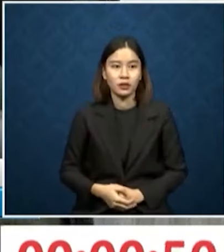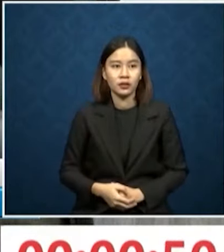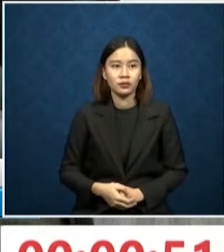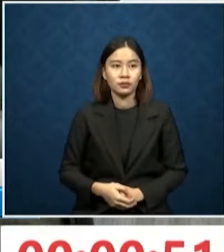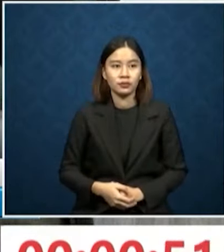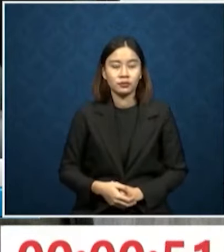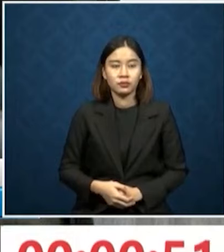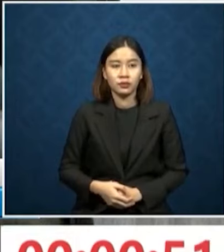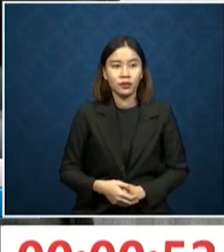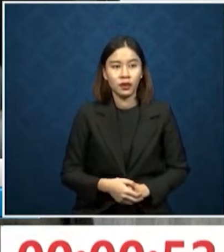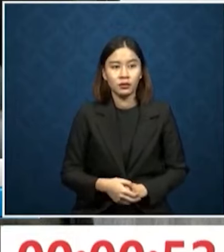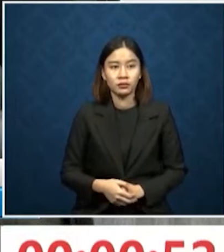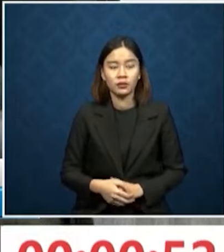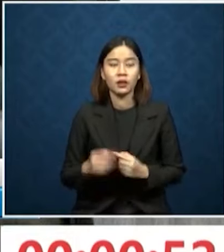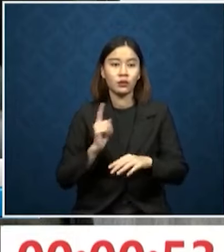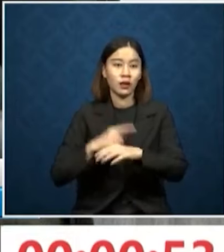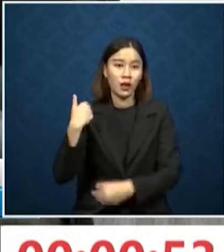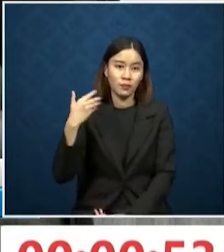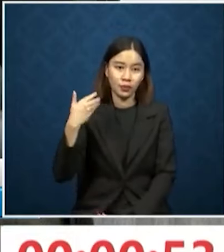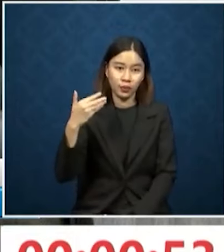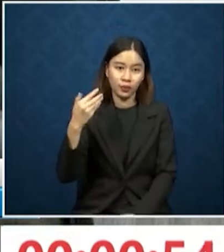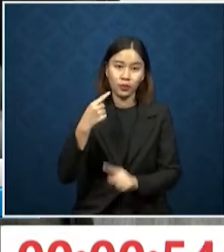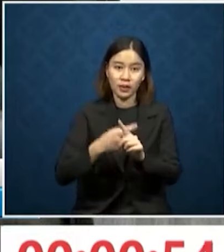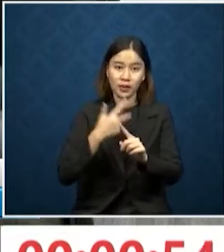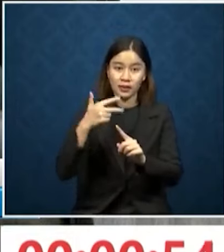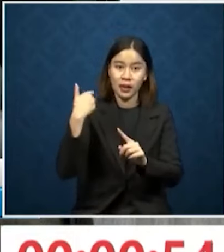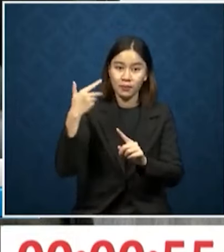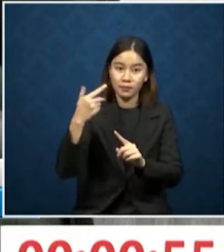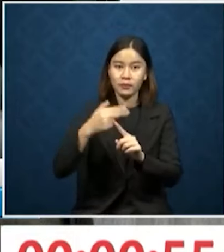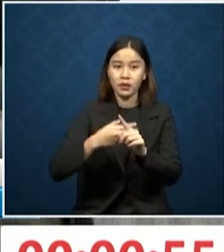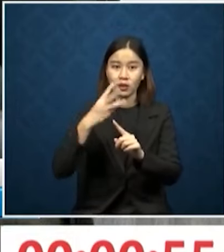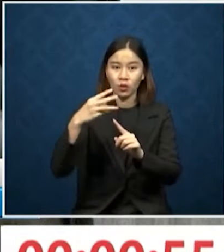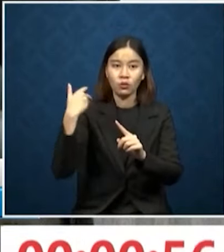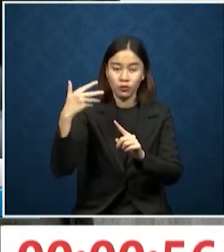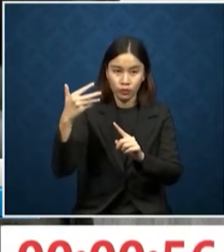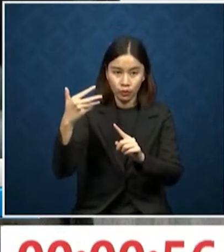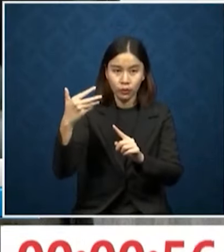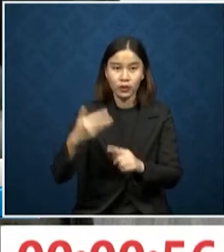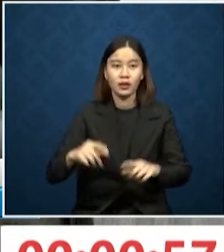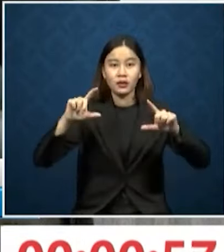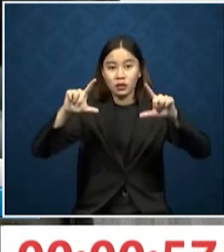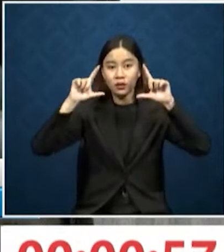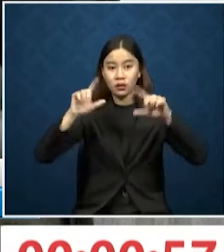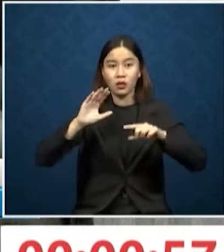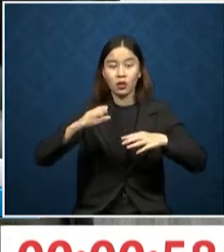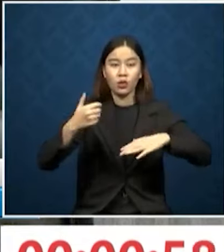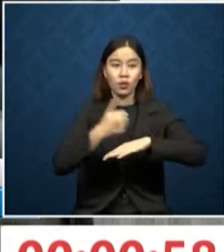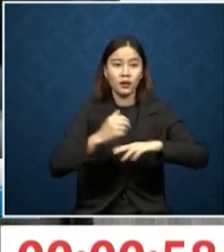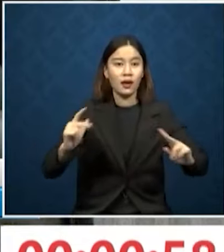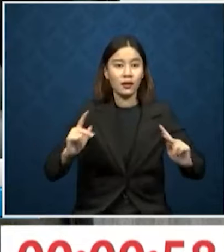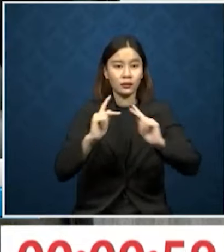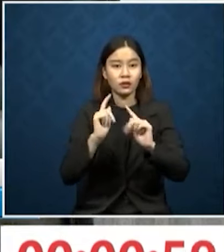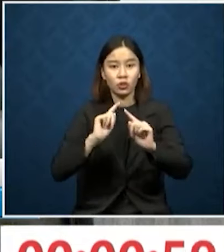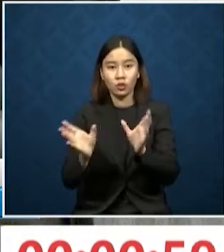ท่านประธานครับครั้นเมื่อเวลาผ่านไป3เดือนก็แล้ว6เดือนก็แล้วผลงานของรัฐมนตรีในรัฐบา